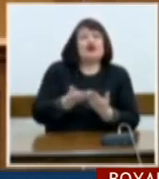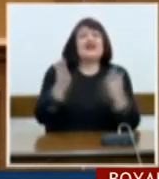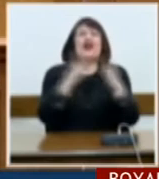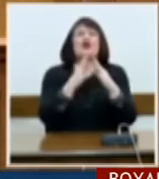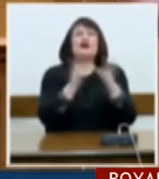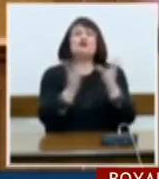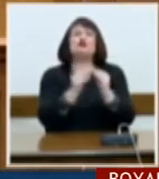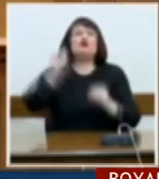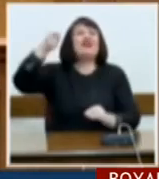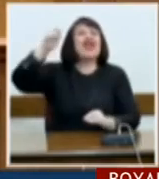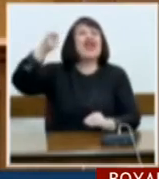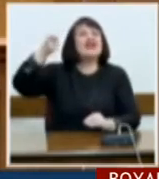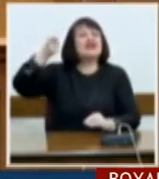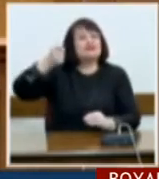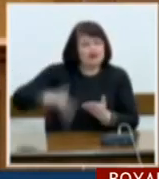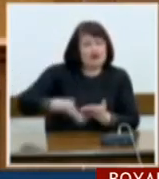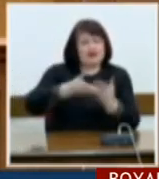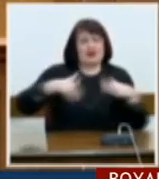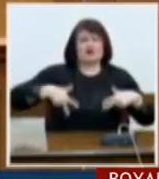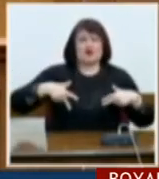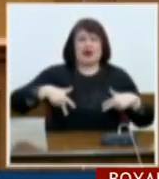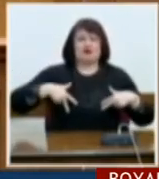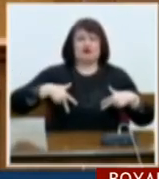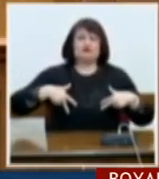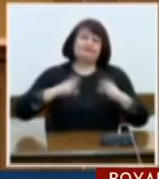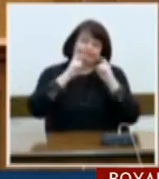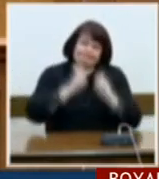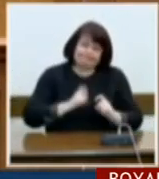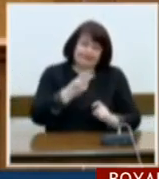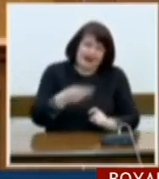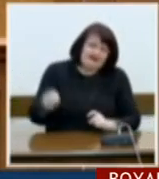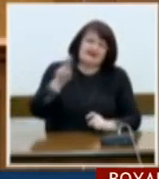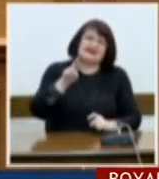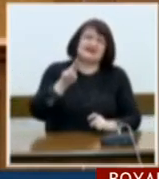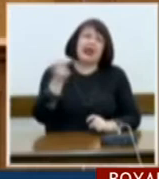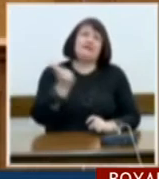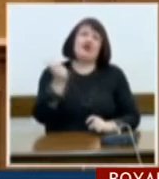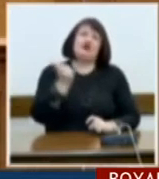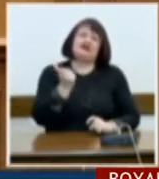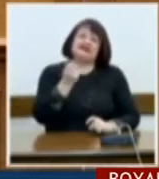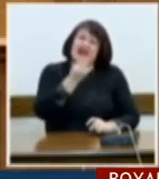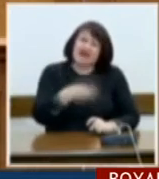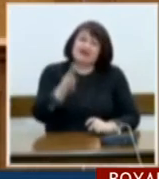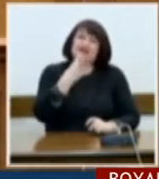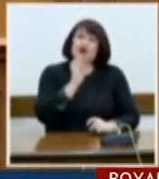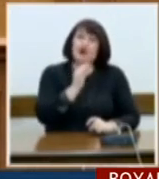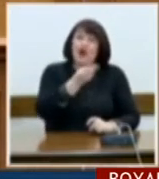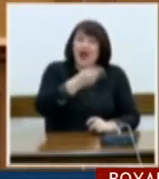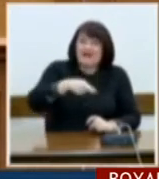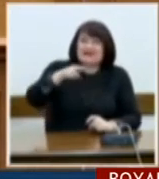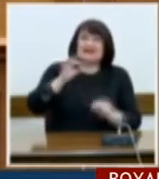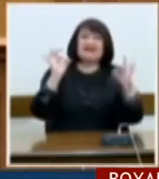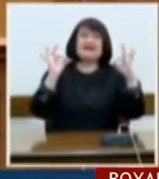πορεία αναγκαστήκαμε να αυξήσουμε, καθώς οι αυξήσεις στις τιμές του φυσικού αερίου